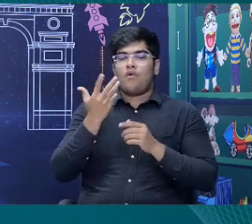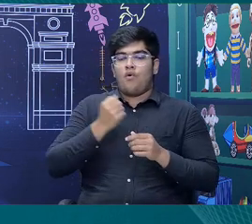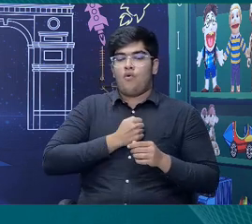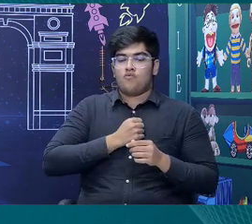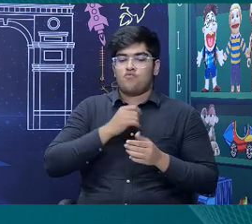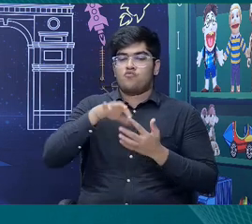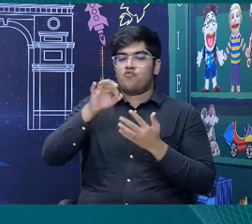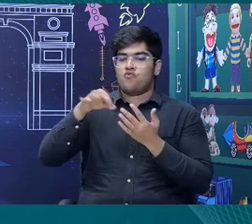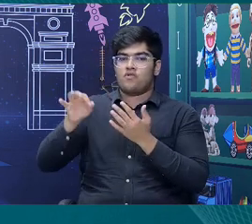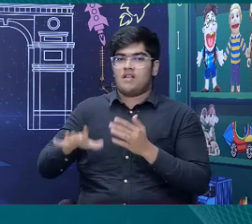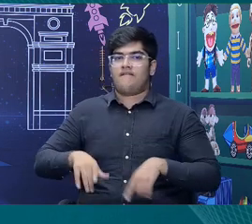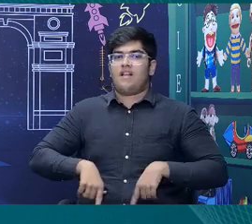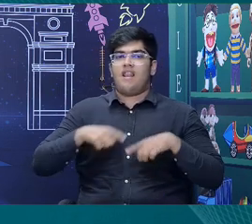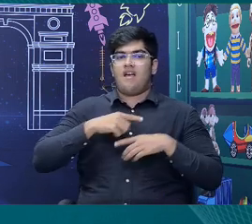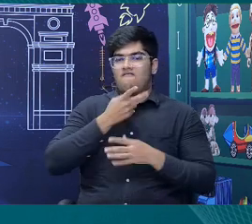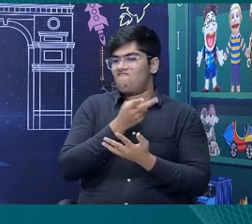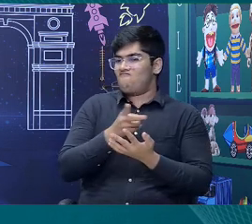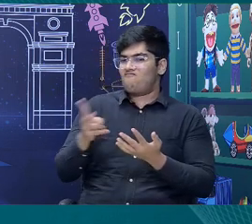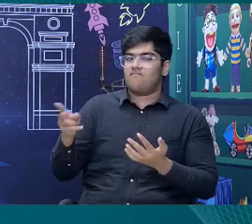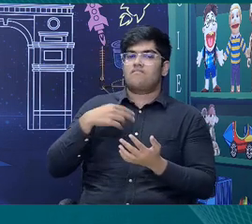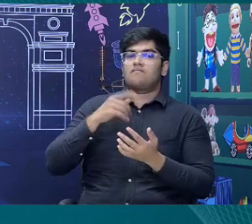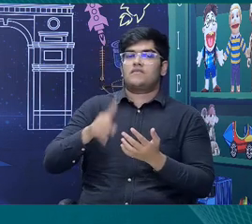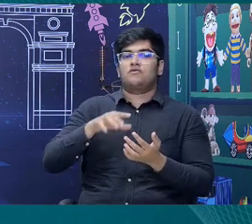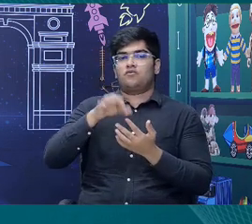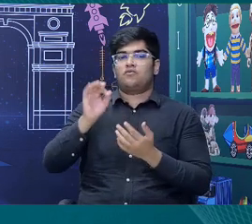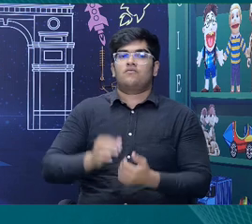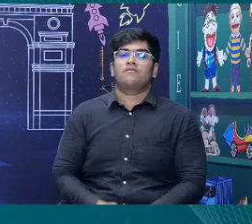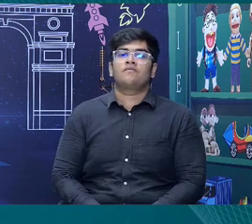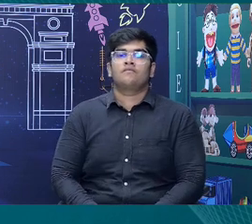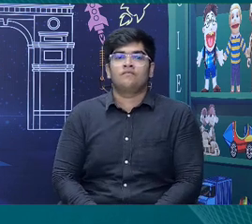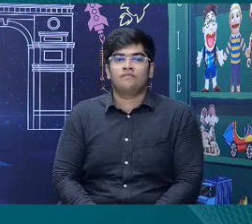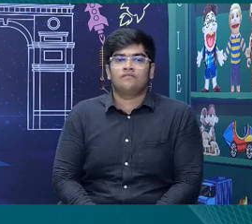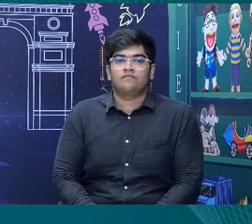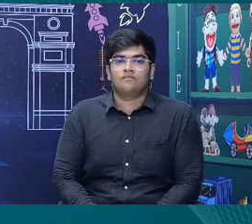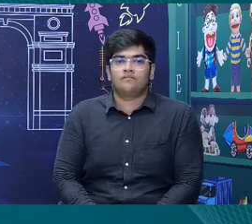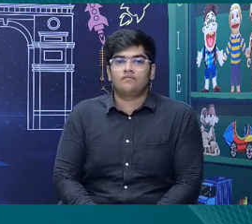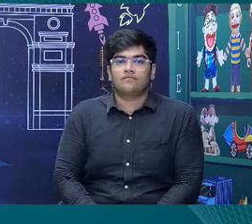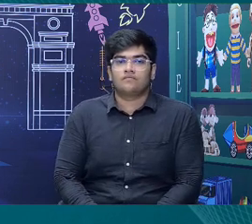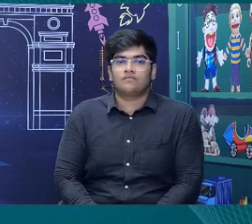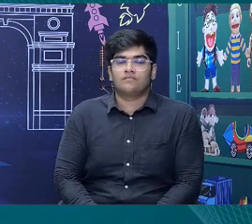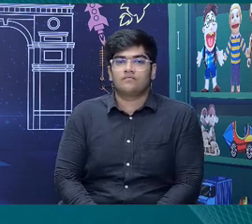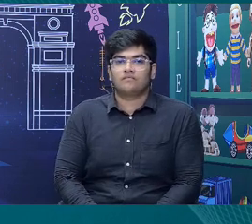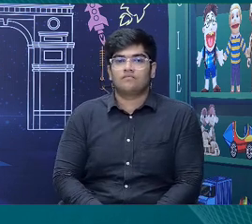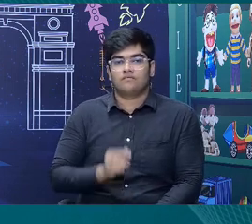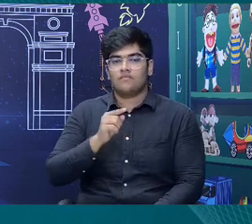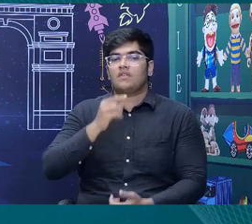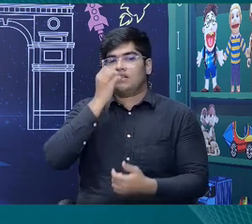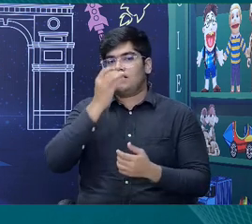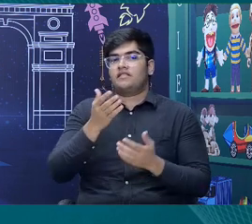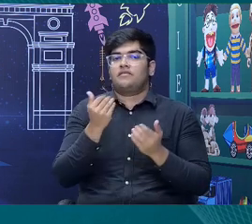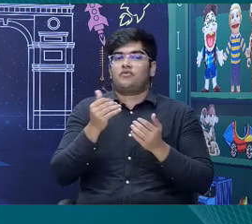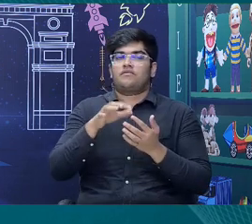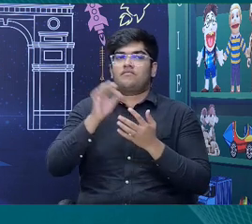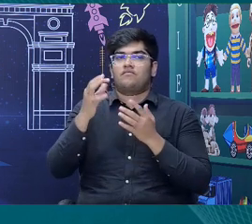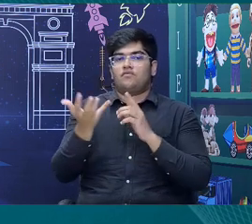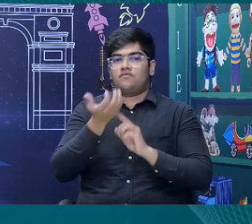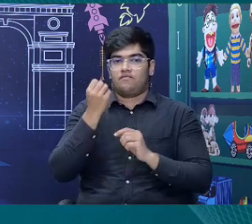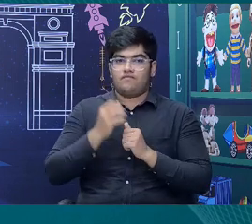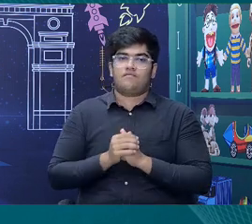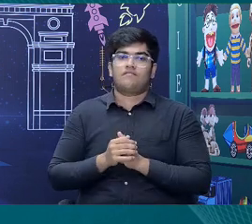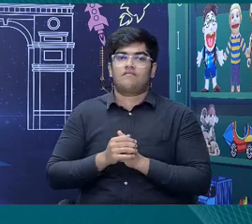चॉइसेज है बहुत ब बार होता है हम खुद ही नहीं डिसाइड कर पाते कि हम जिंदगी में चाहते क्या है तो साइकोथेरेपी से इट बिकम इजी लास्ट